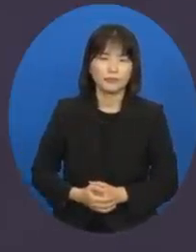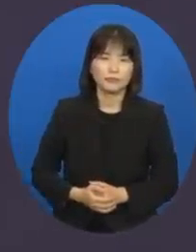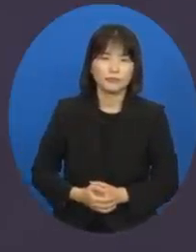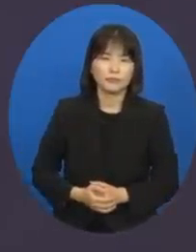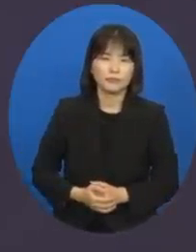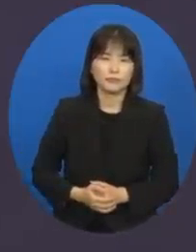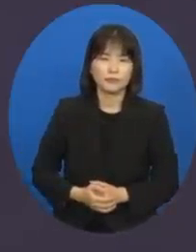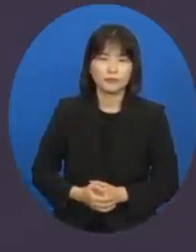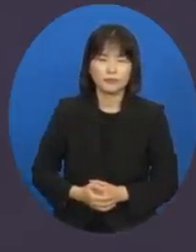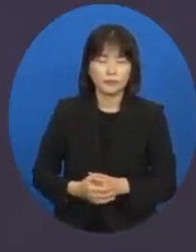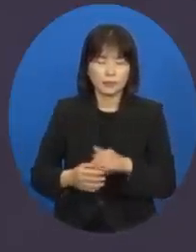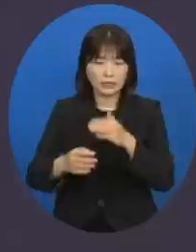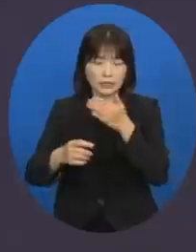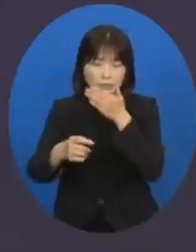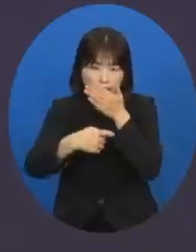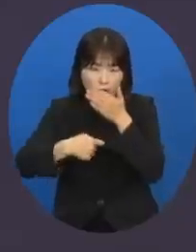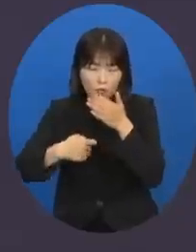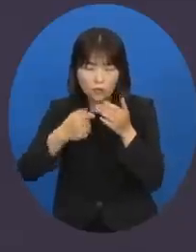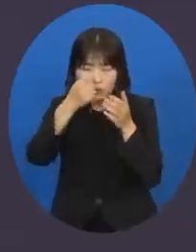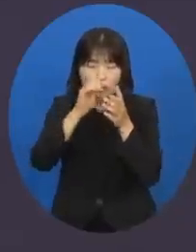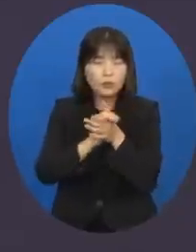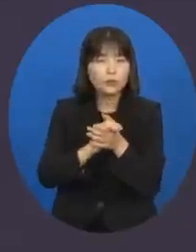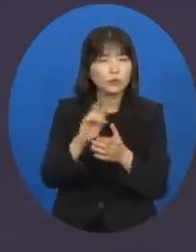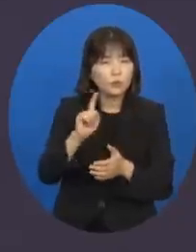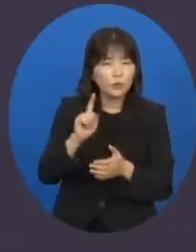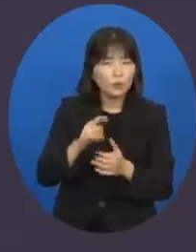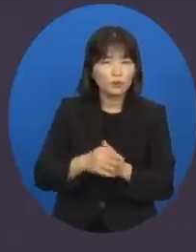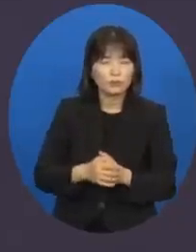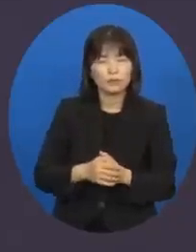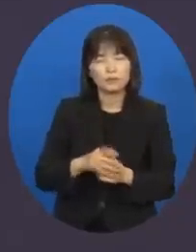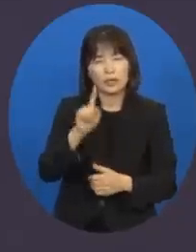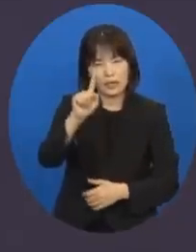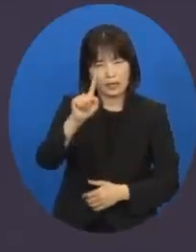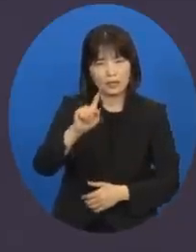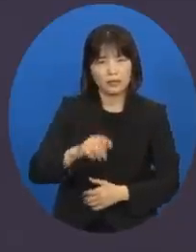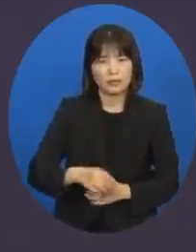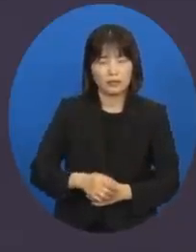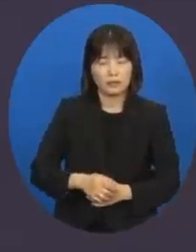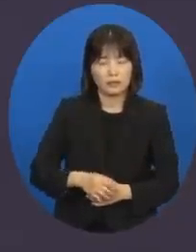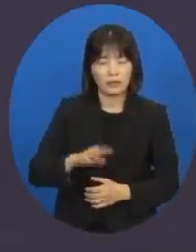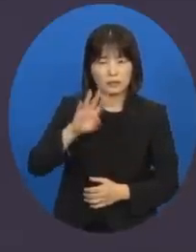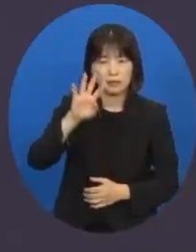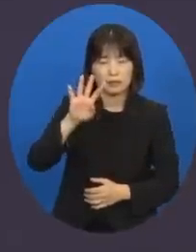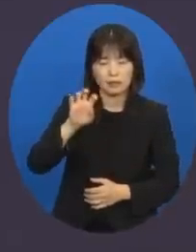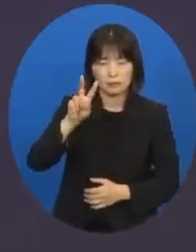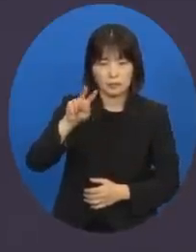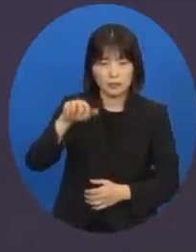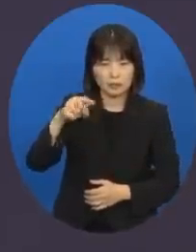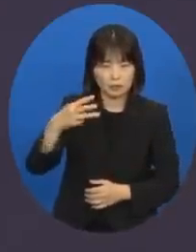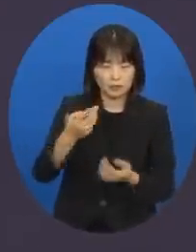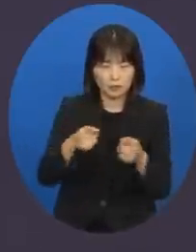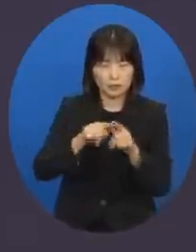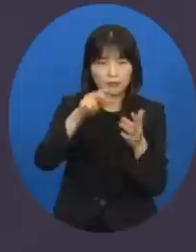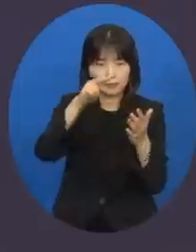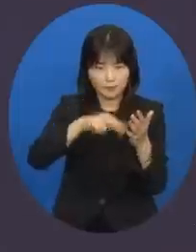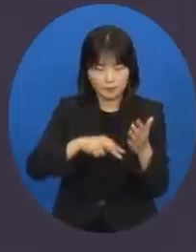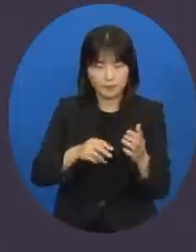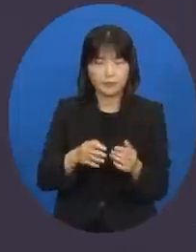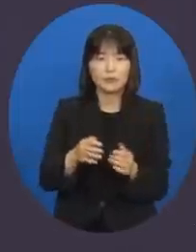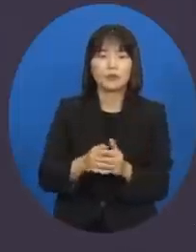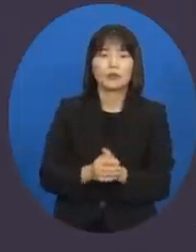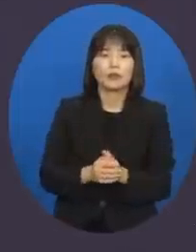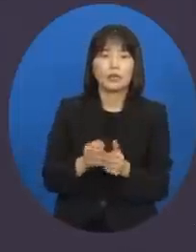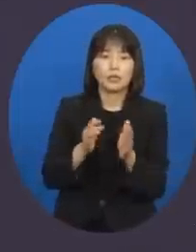이 강도의 기도가 뭐였습니까? 단 하나였어요. 42절입니다 우리 함께 읽어보겠습니다. 시작.